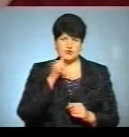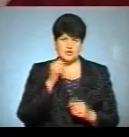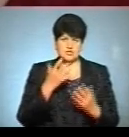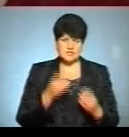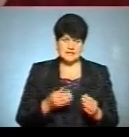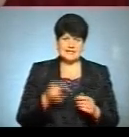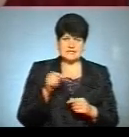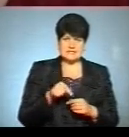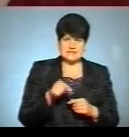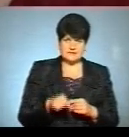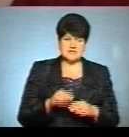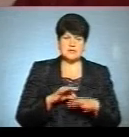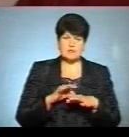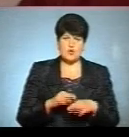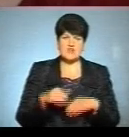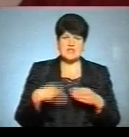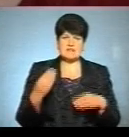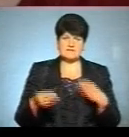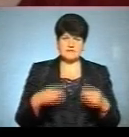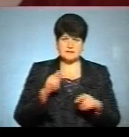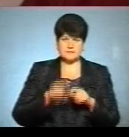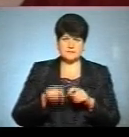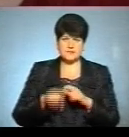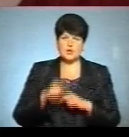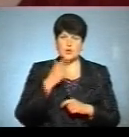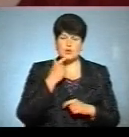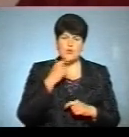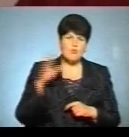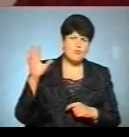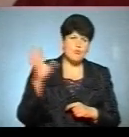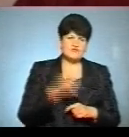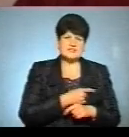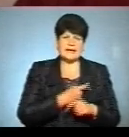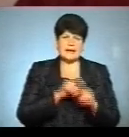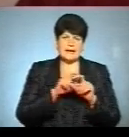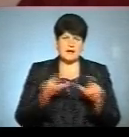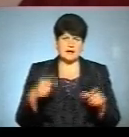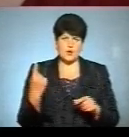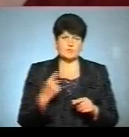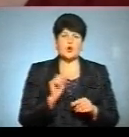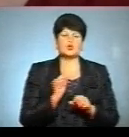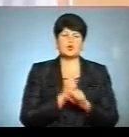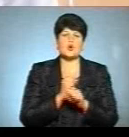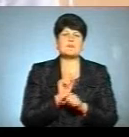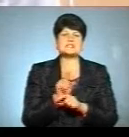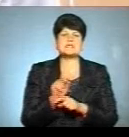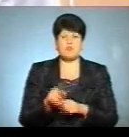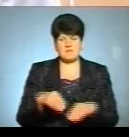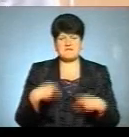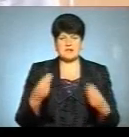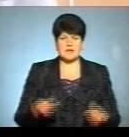день. Звідси проводиться видача обстеженої крові по всіх лікарнях області, які роблять замовлення, ми видаємо.